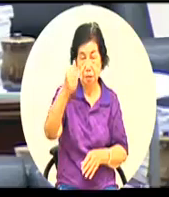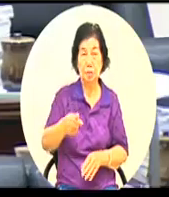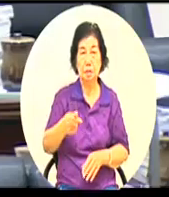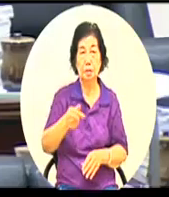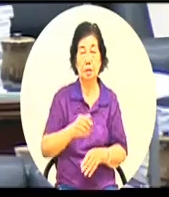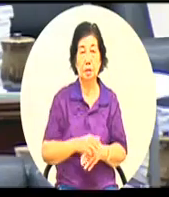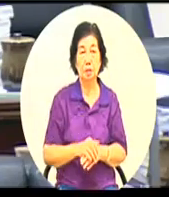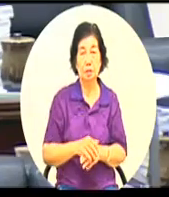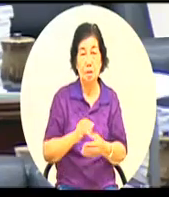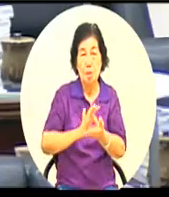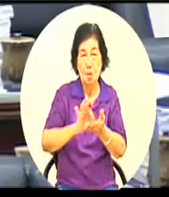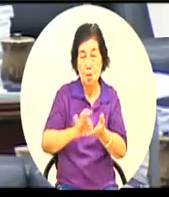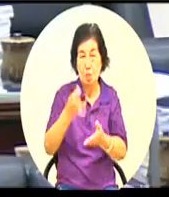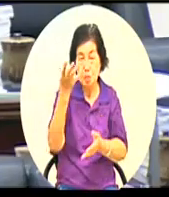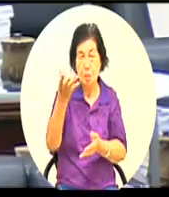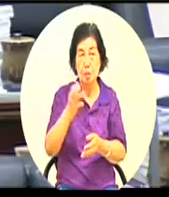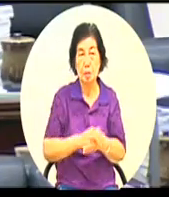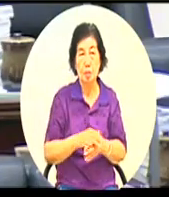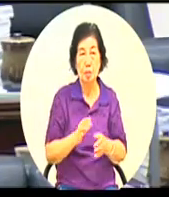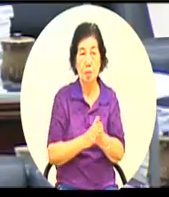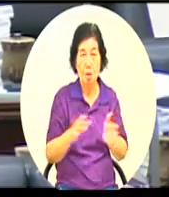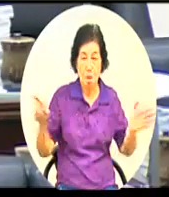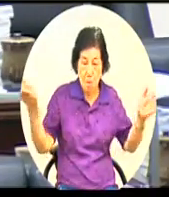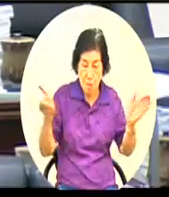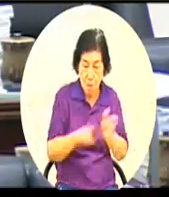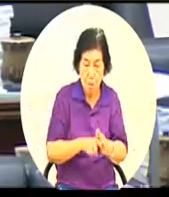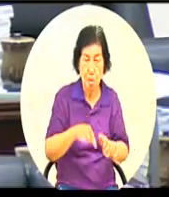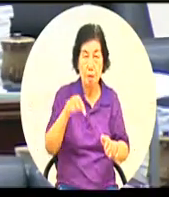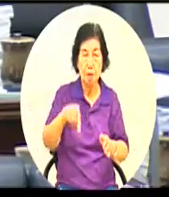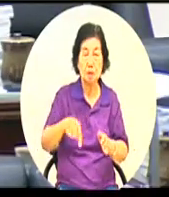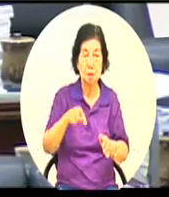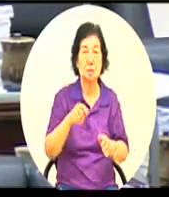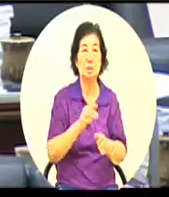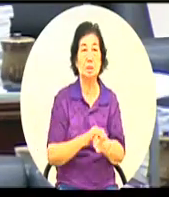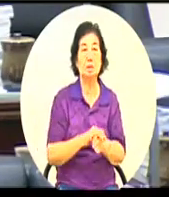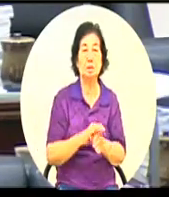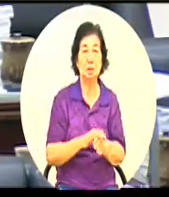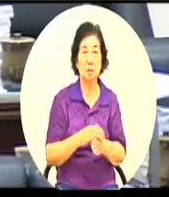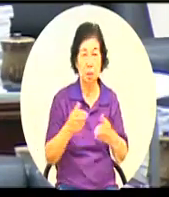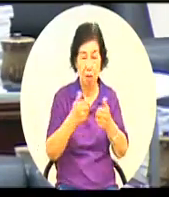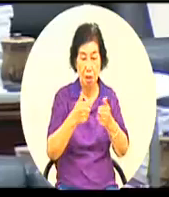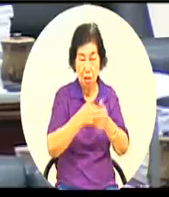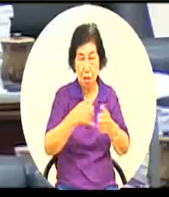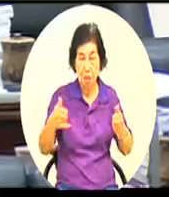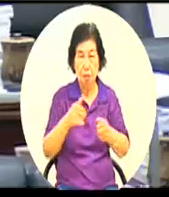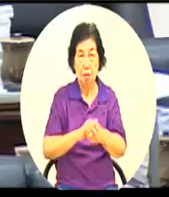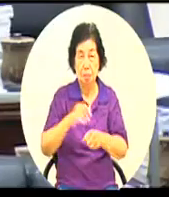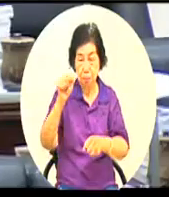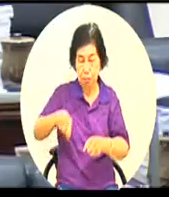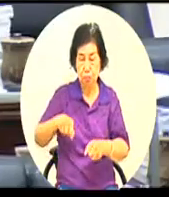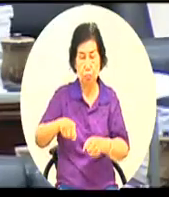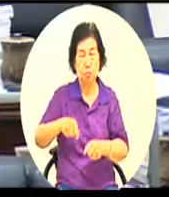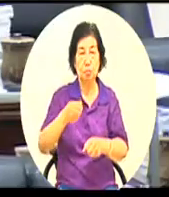我讲，讲我一生，我感觉做了上对的，这条是机会，准让你，准让你。你